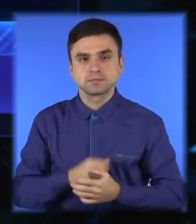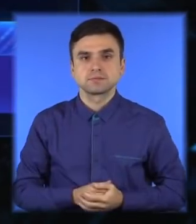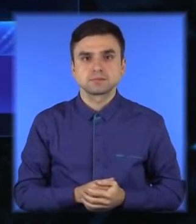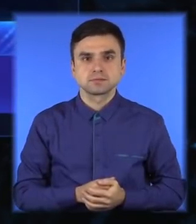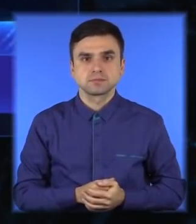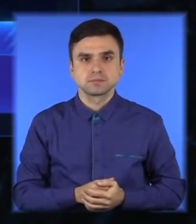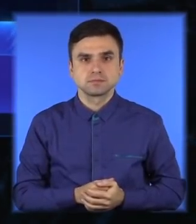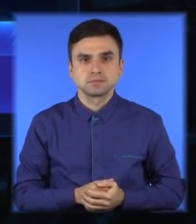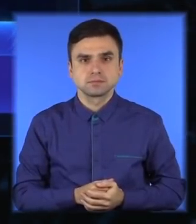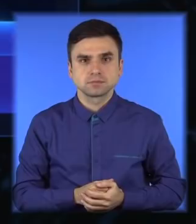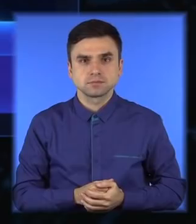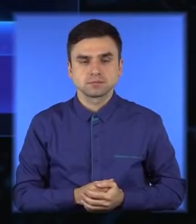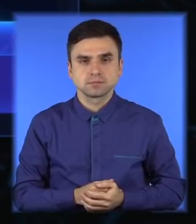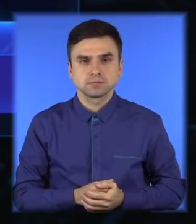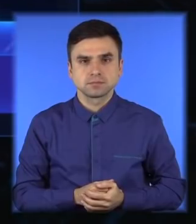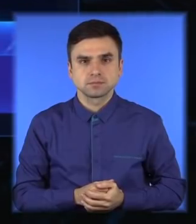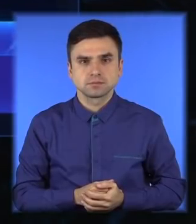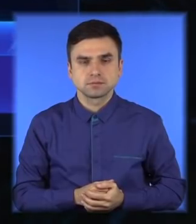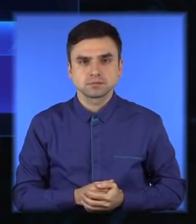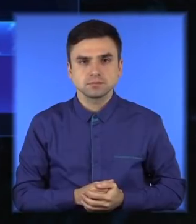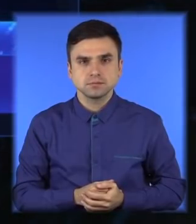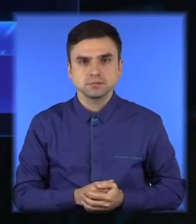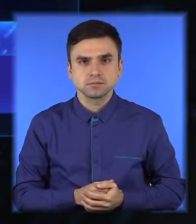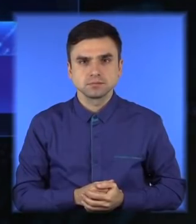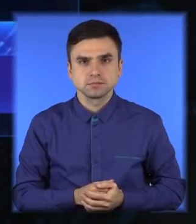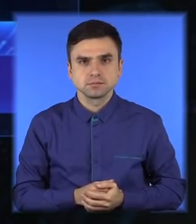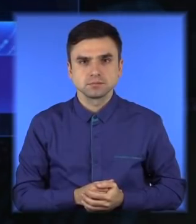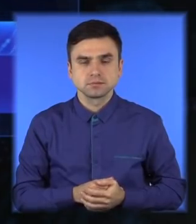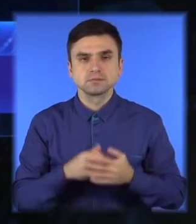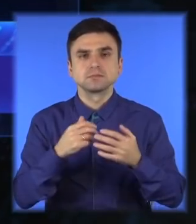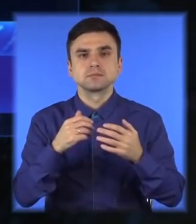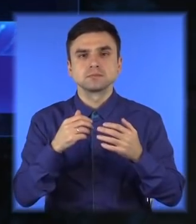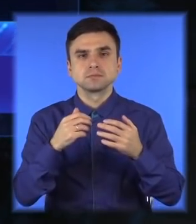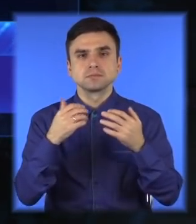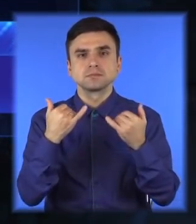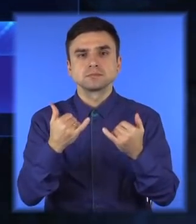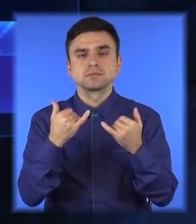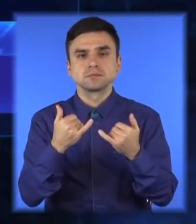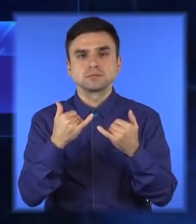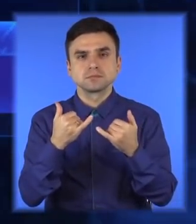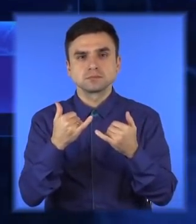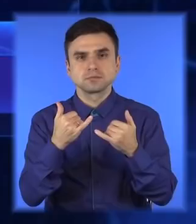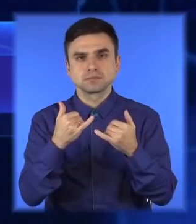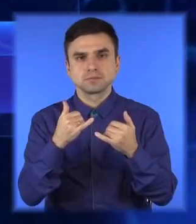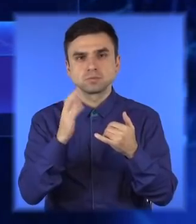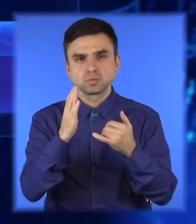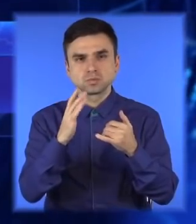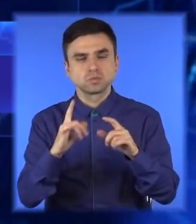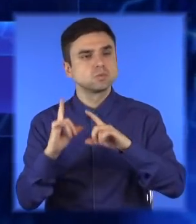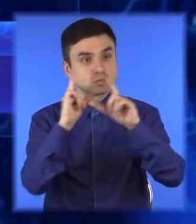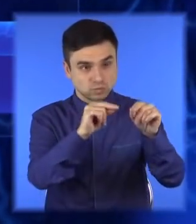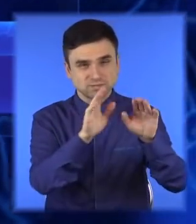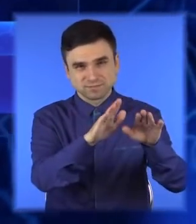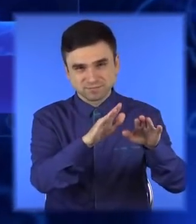закрепляют, и вот они у нее на постоянно останутся. Но когда мы приедем, даже близко не знаю, это минимум недели